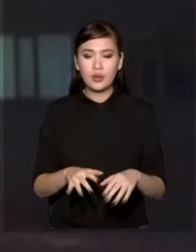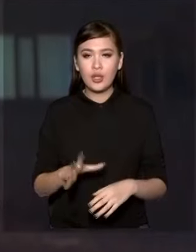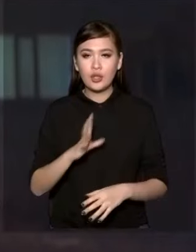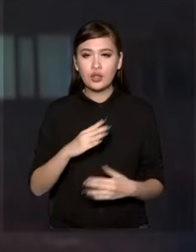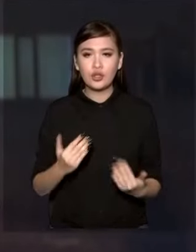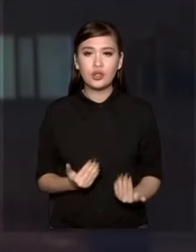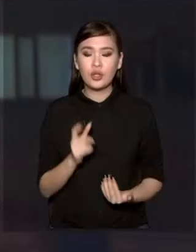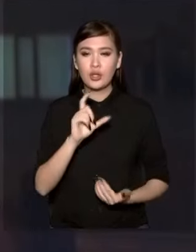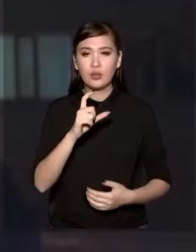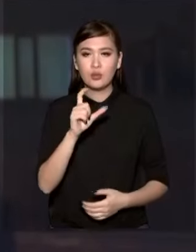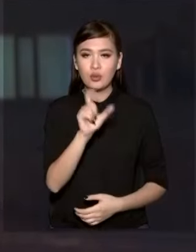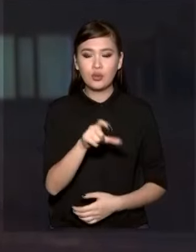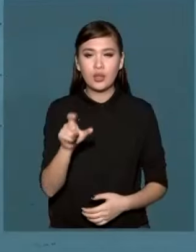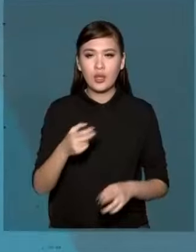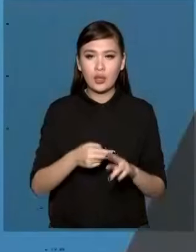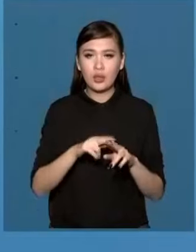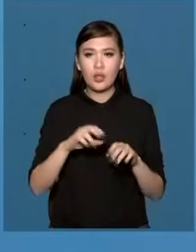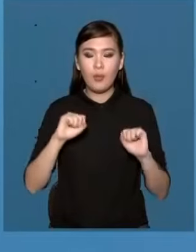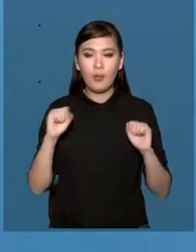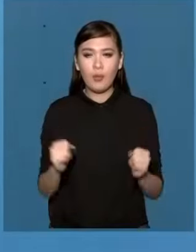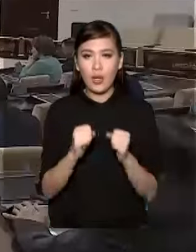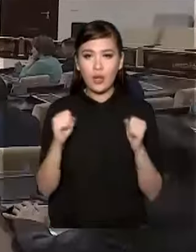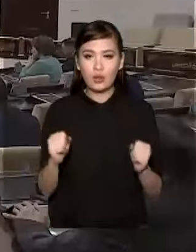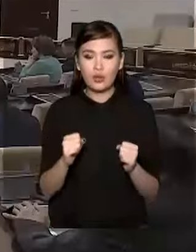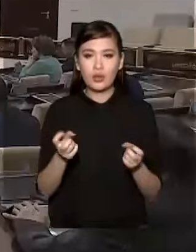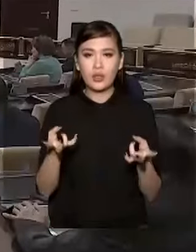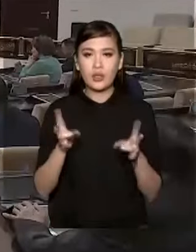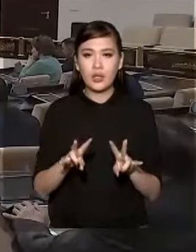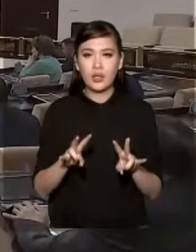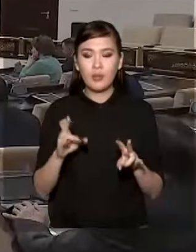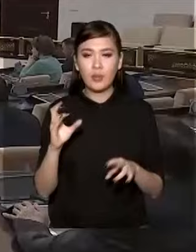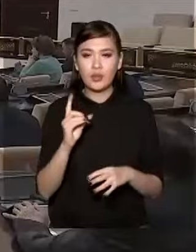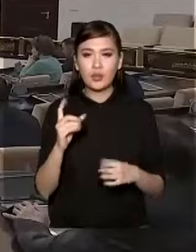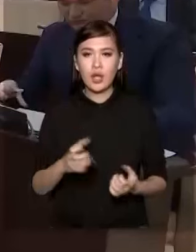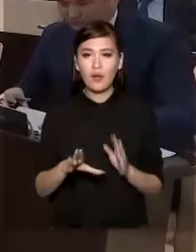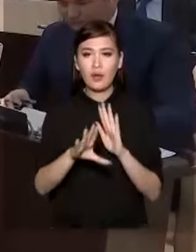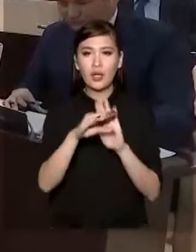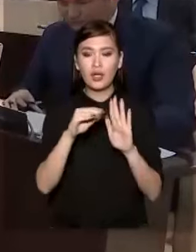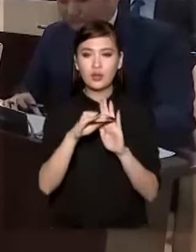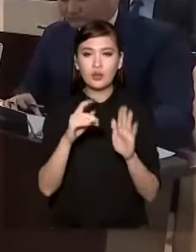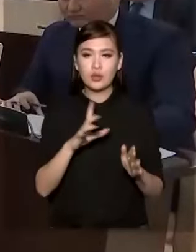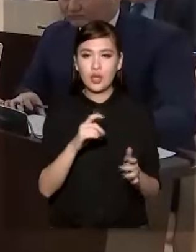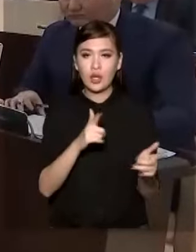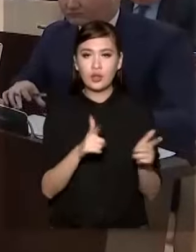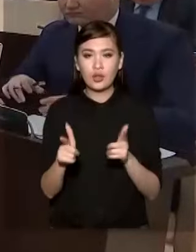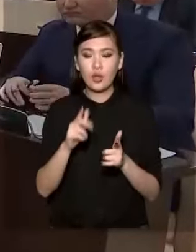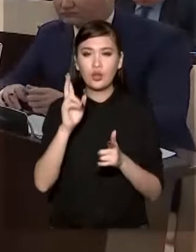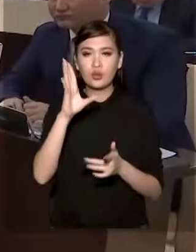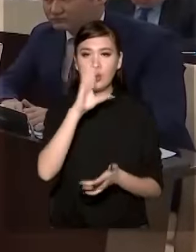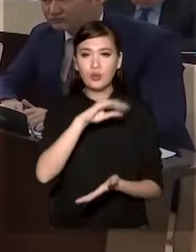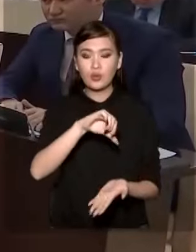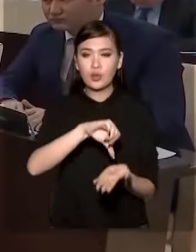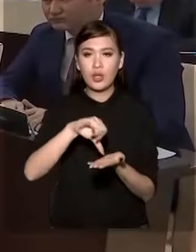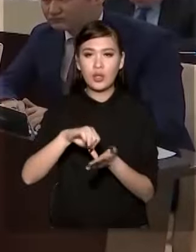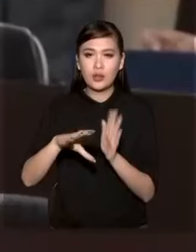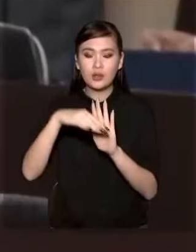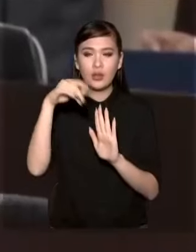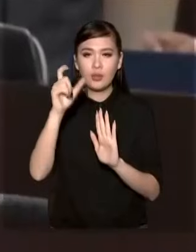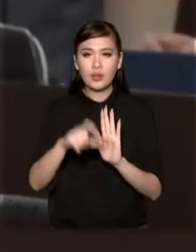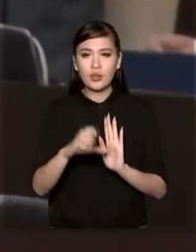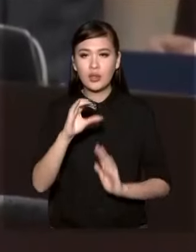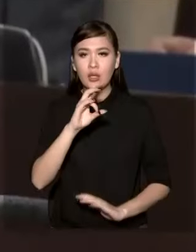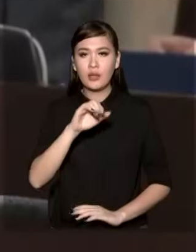остались без тепла в 30-градусный мороз. Готовимся к выборам. Кто может стать кандидатом в депутаты